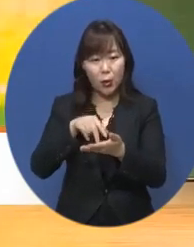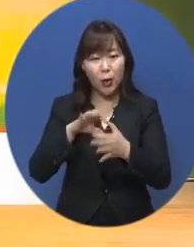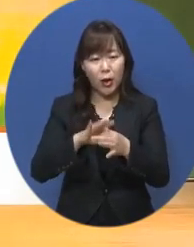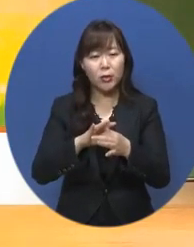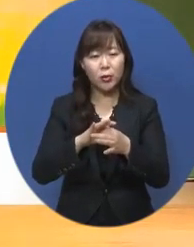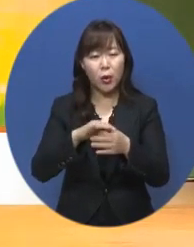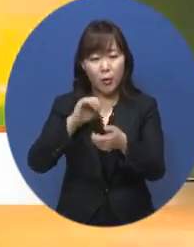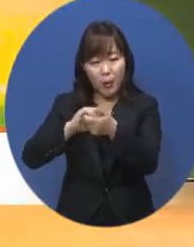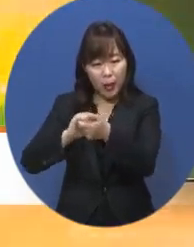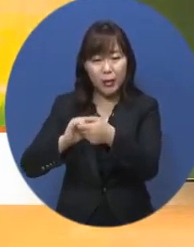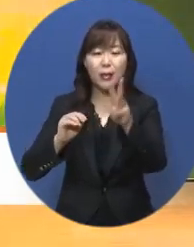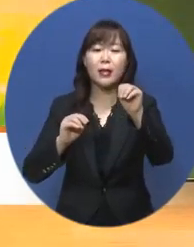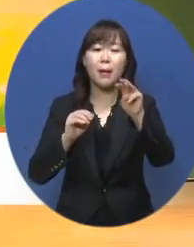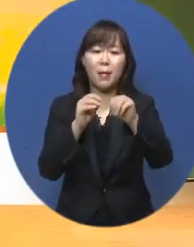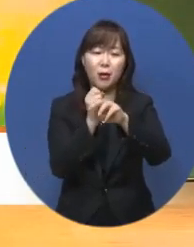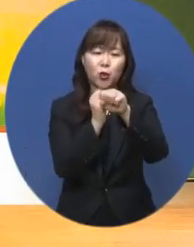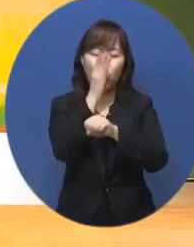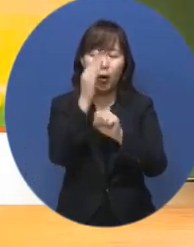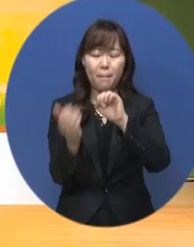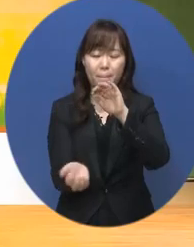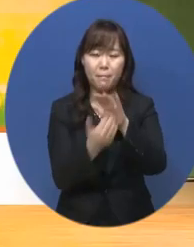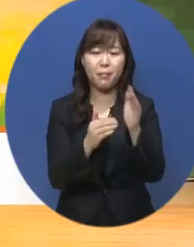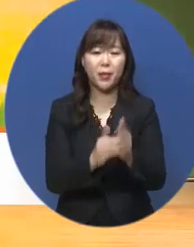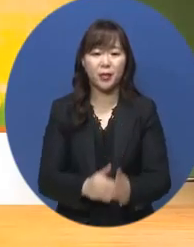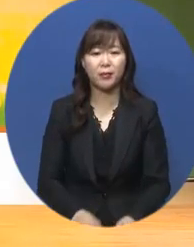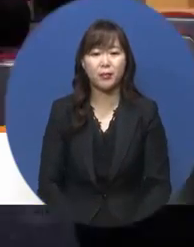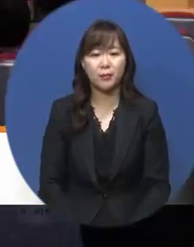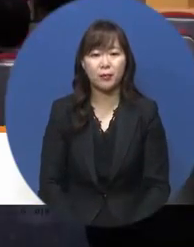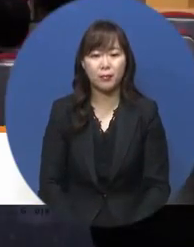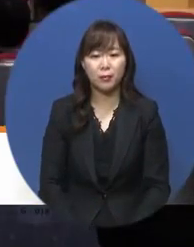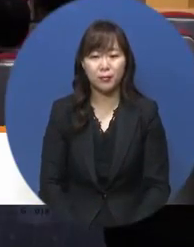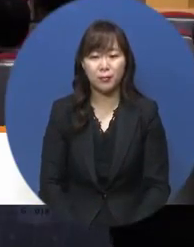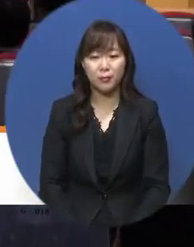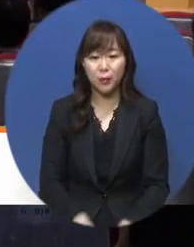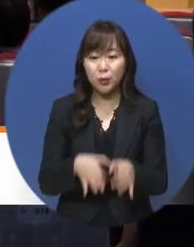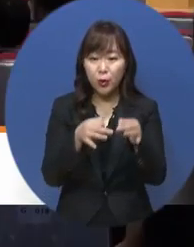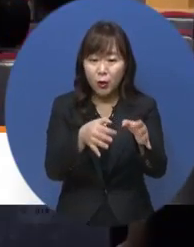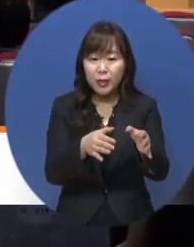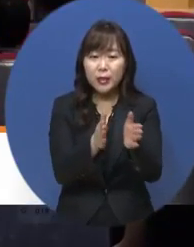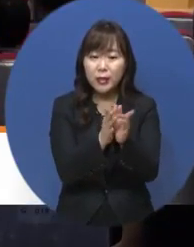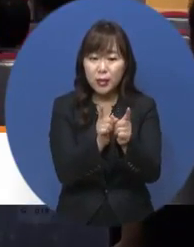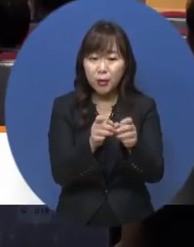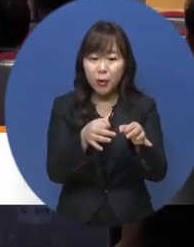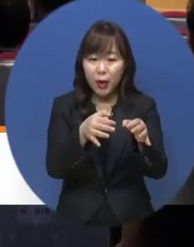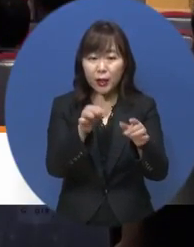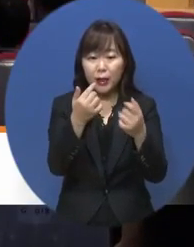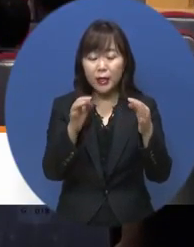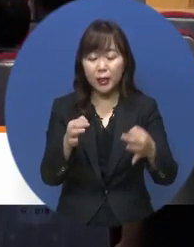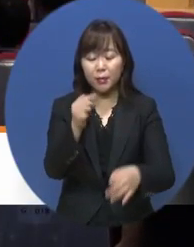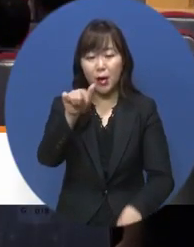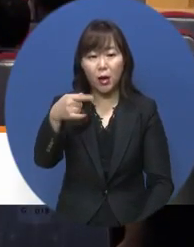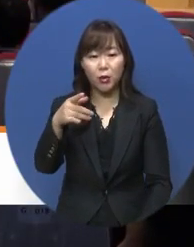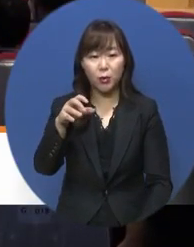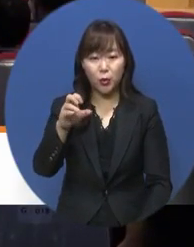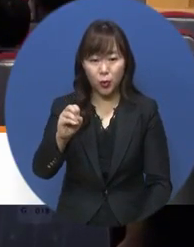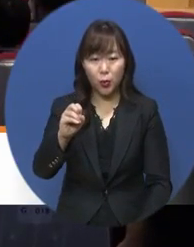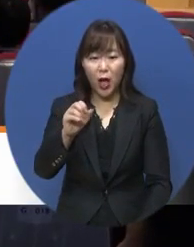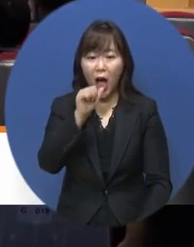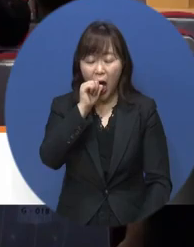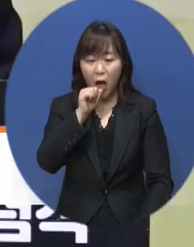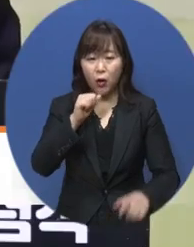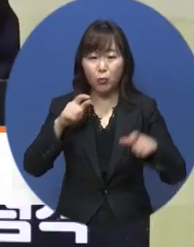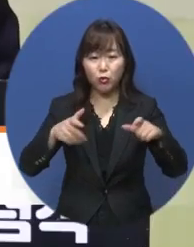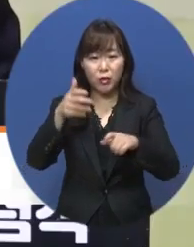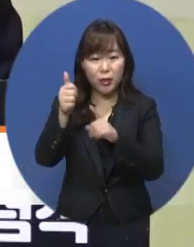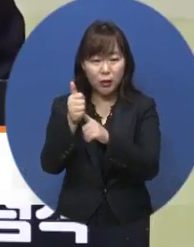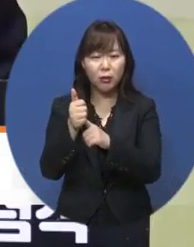산만 계좌를 초과 달성했습니다 후원금을 직접 전달한 김 악동 포스코 철강 부문장 n